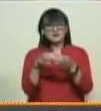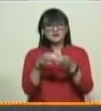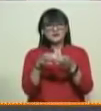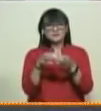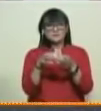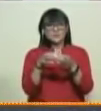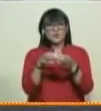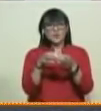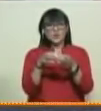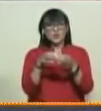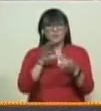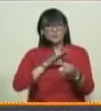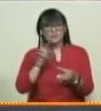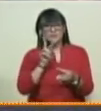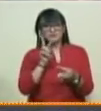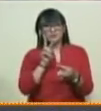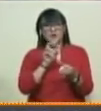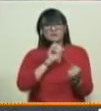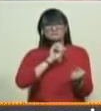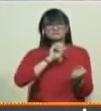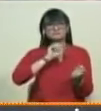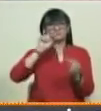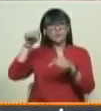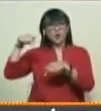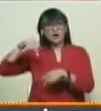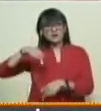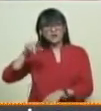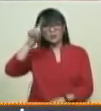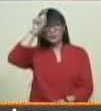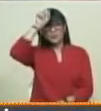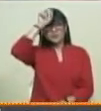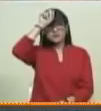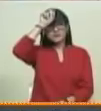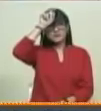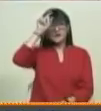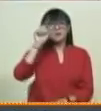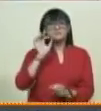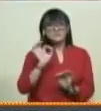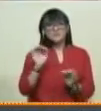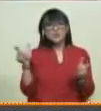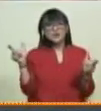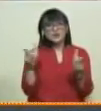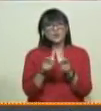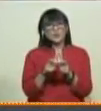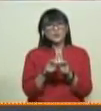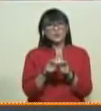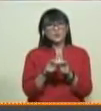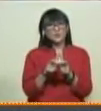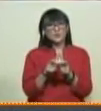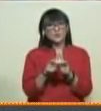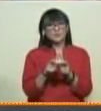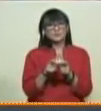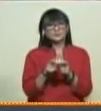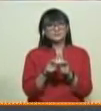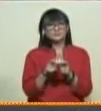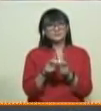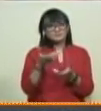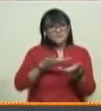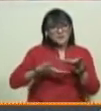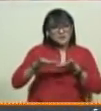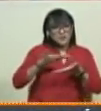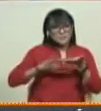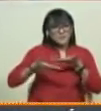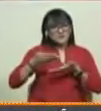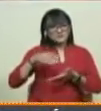118 países no alineados para la cumbre extraordinaria de la Organización para la Cooperación Islámica